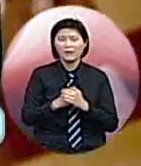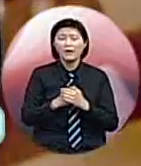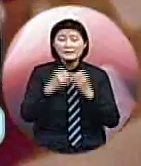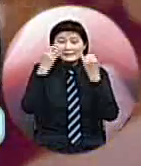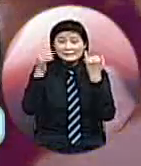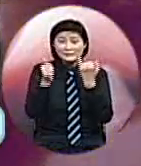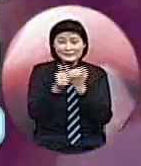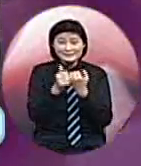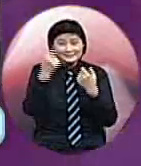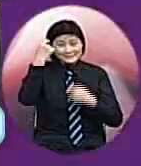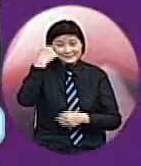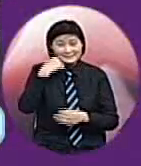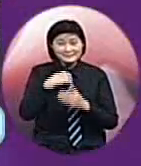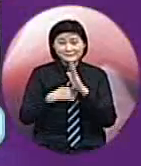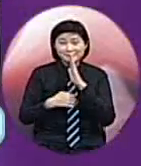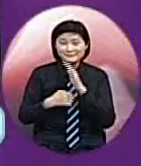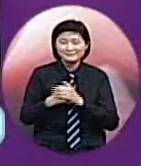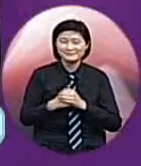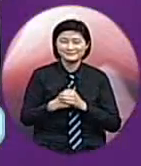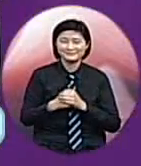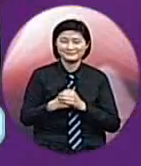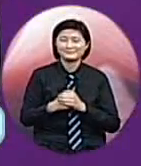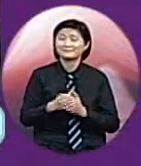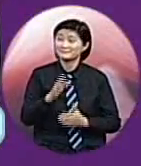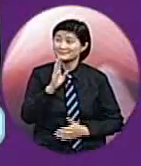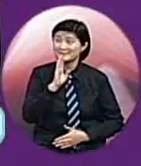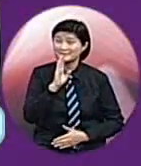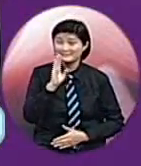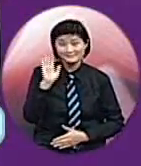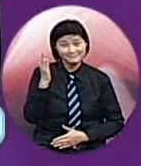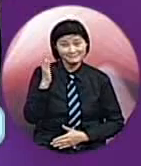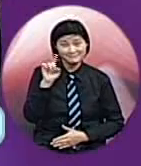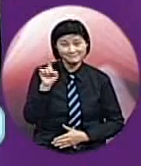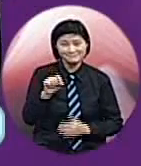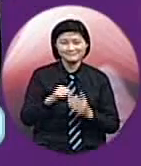신혼이네, 그럼. 예, 그런가요? 예.